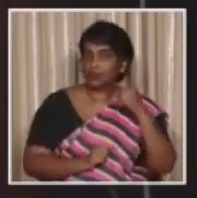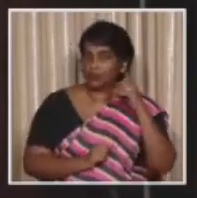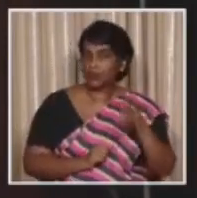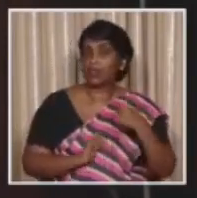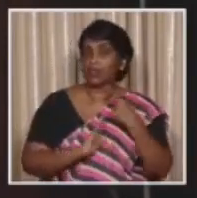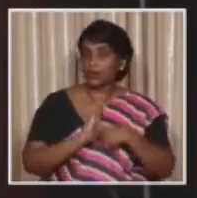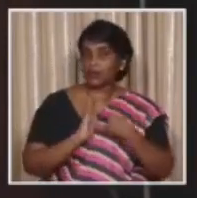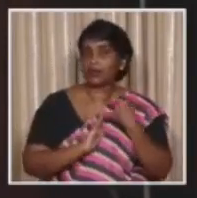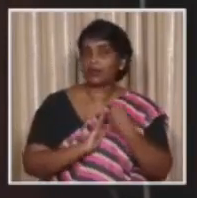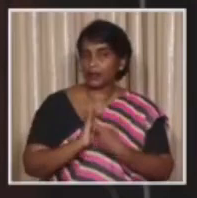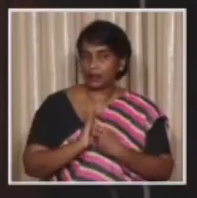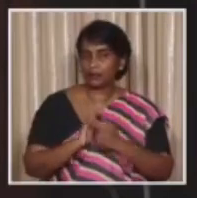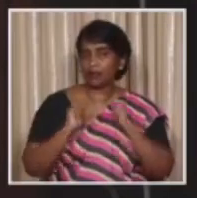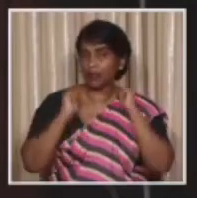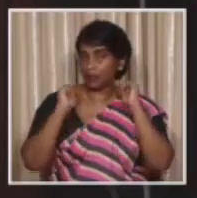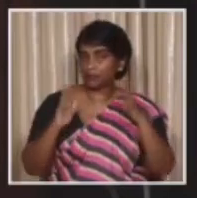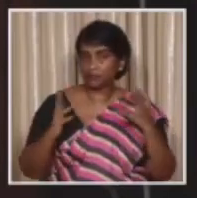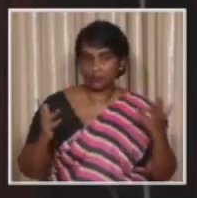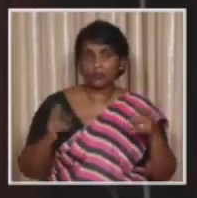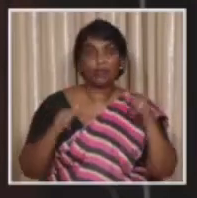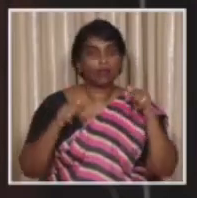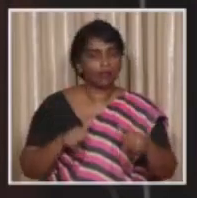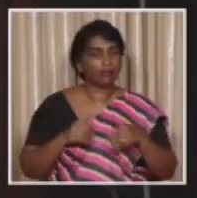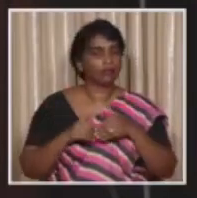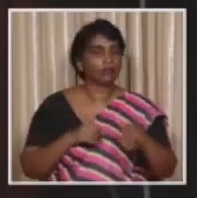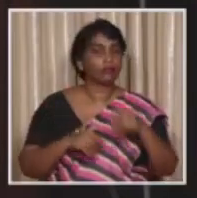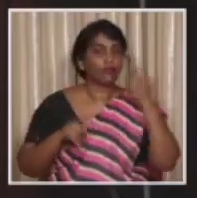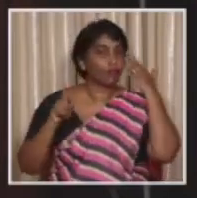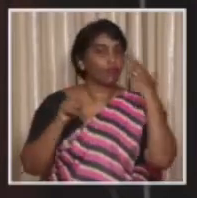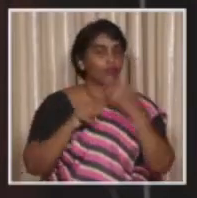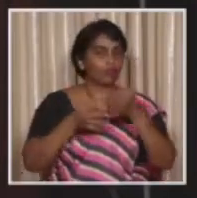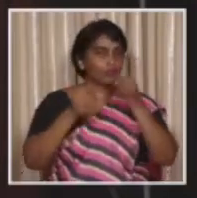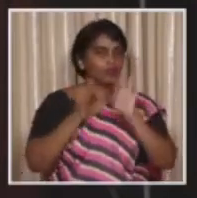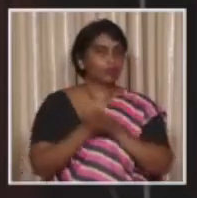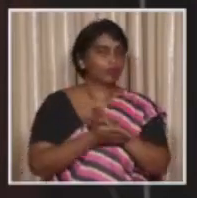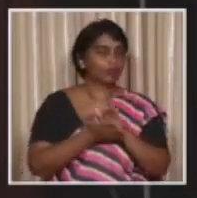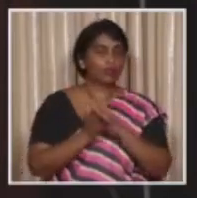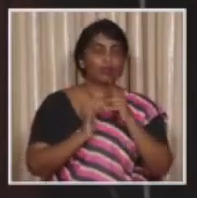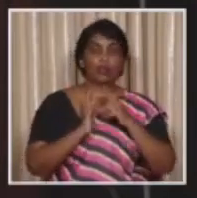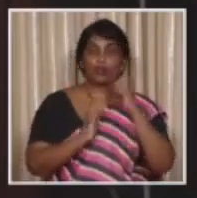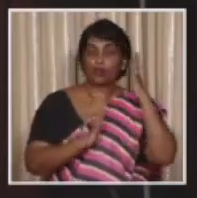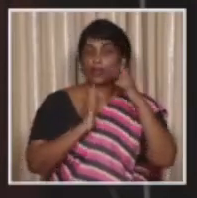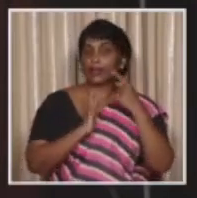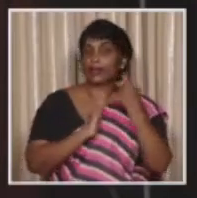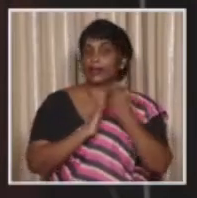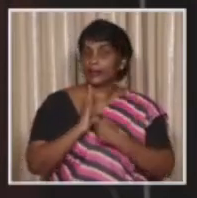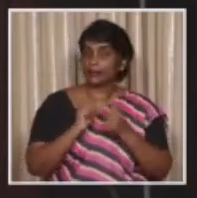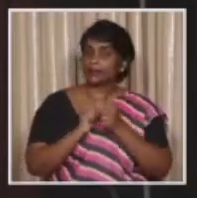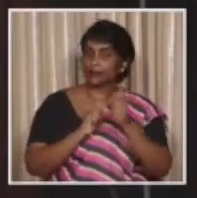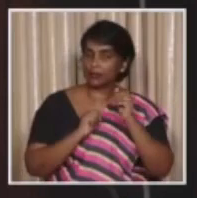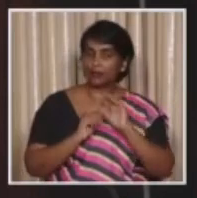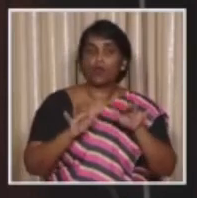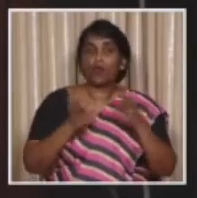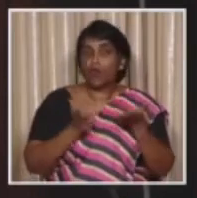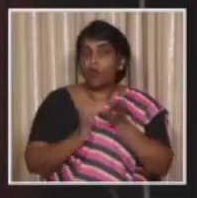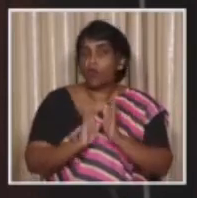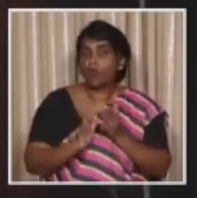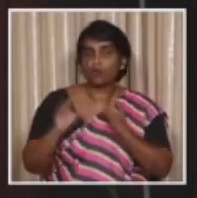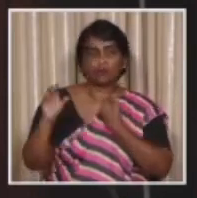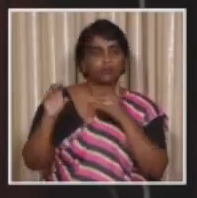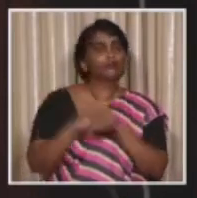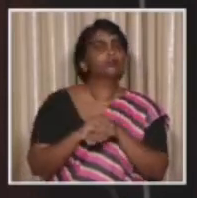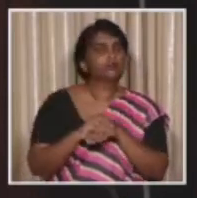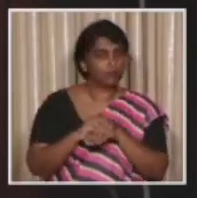රටේ නීතිය ප්‍රමාණවත් නැත්නම් අද වෙනතුරුත් ඒ සම්බන්ධ නිවැරදි ක්‍රියාත්මකලා ජාත්‍යන්තර නීතිය ක්‍රියාත්මක කළා හරි කවුද මේකට මැදිහත්